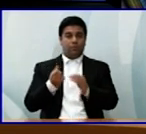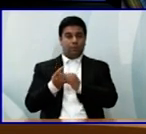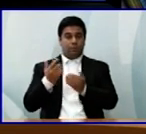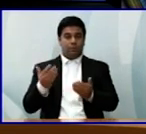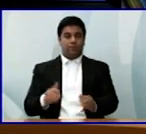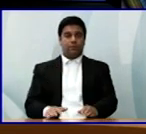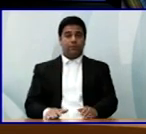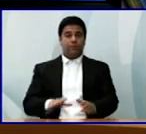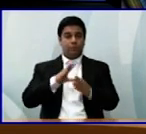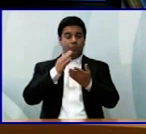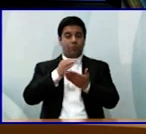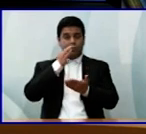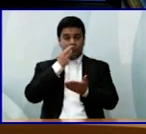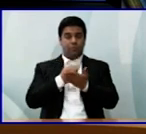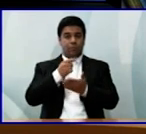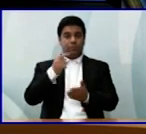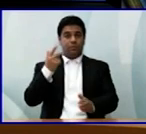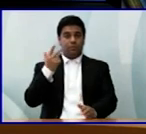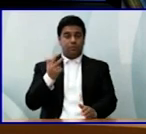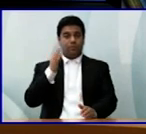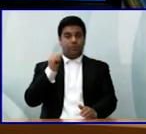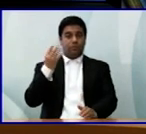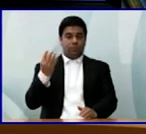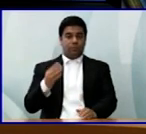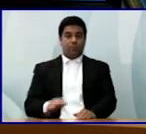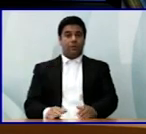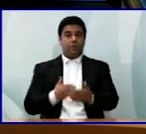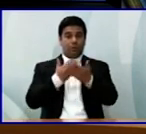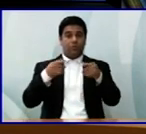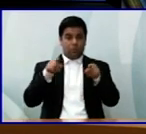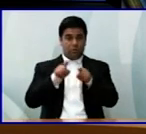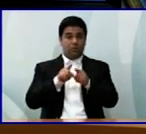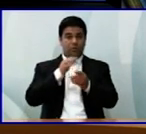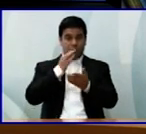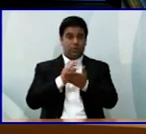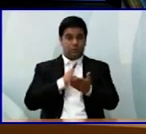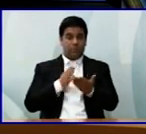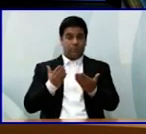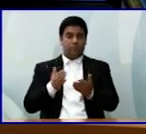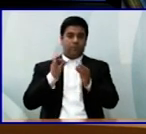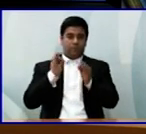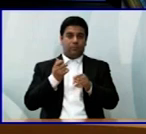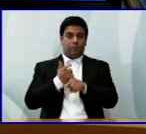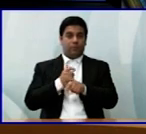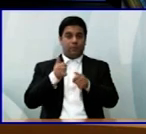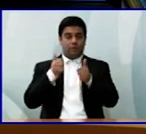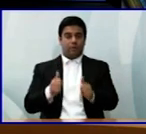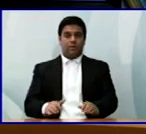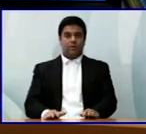qildik. Javob minus 3 va 4. Sizda ham shunday javob hosil bo'ldimi? Juda yaxshi.